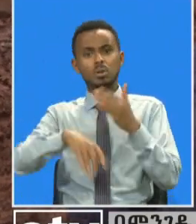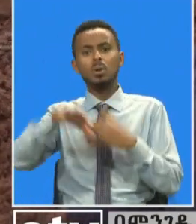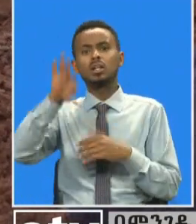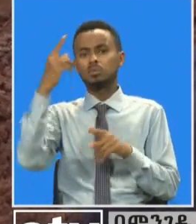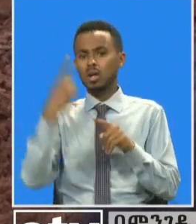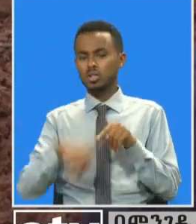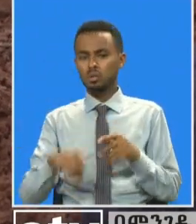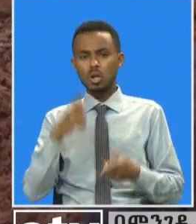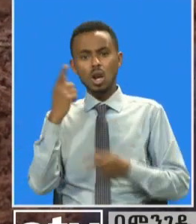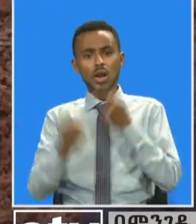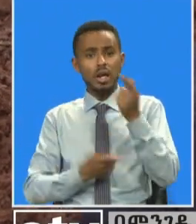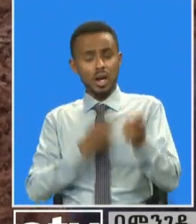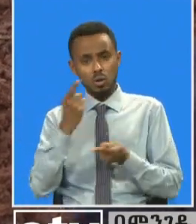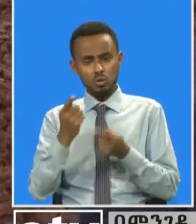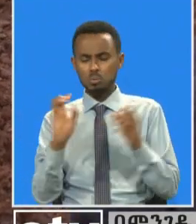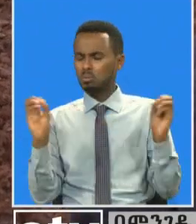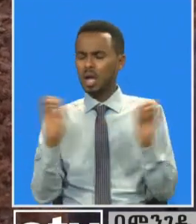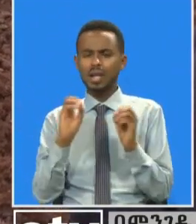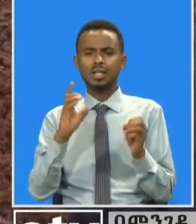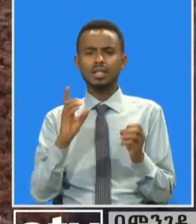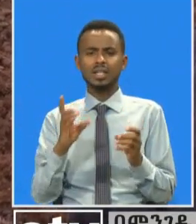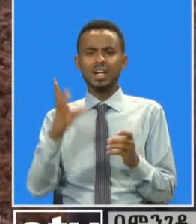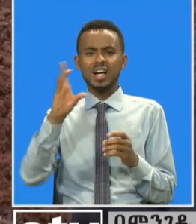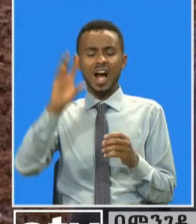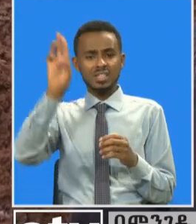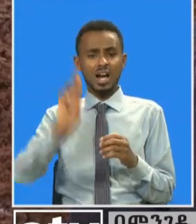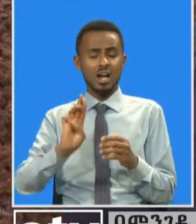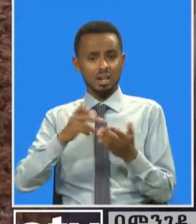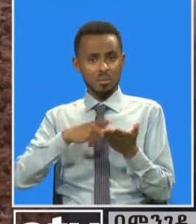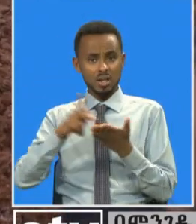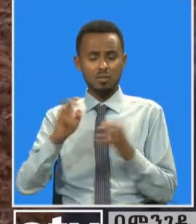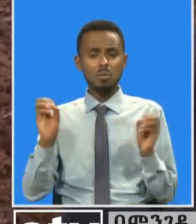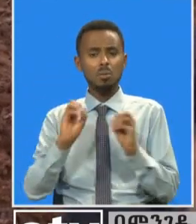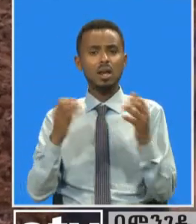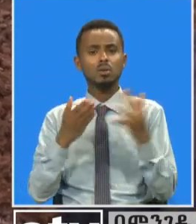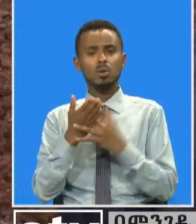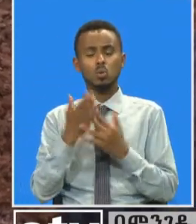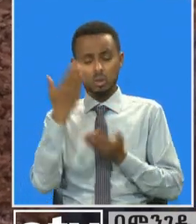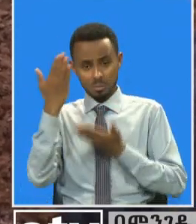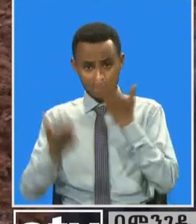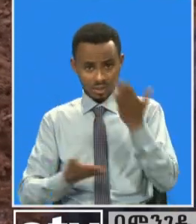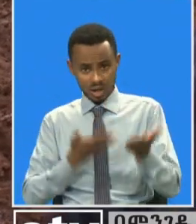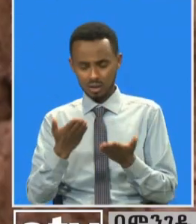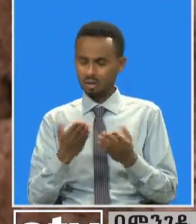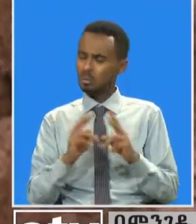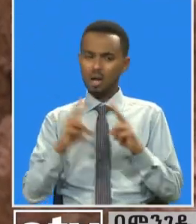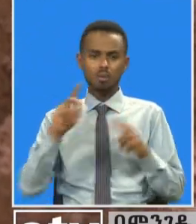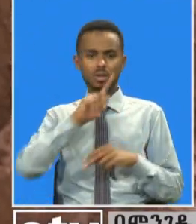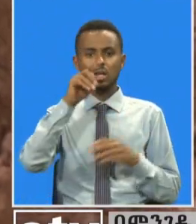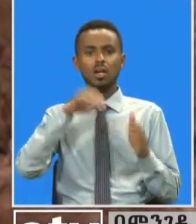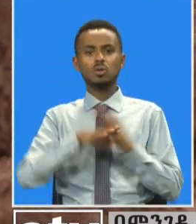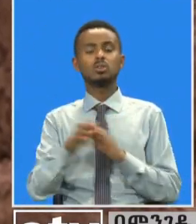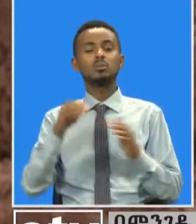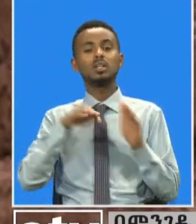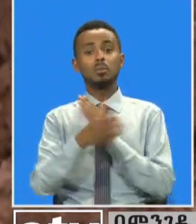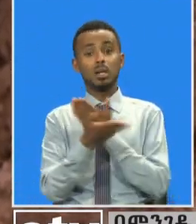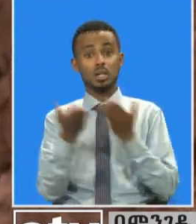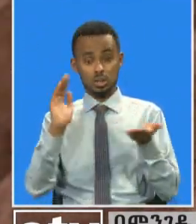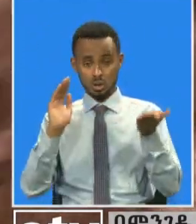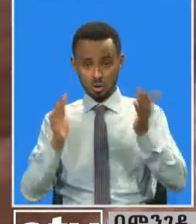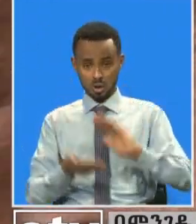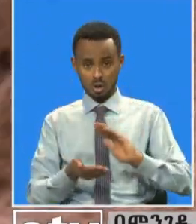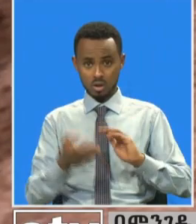አይችልም። ለነጋዴዎች ምን አይነት ካሳ መንግስት እንደሚከፍል በምን አይነት መልኩ እንደሚያስተዳድር በጣም ጥያቄ ውስጥ የሚያስገባ ነገር